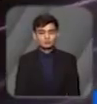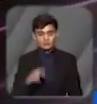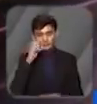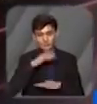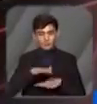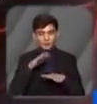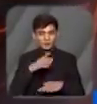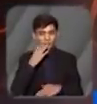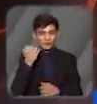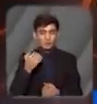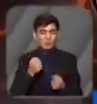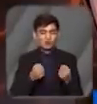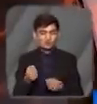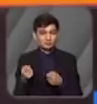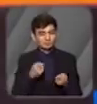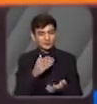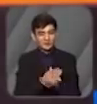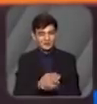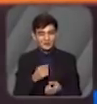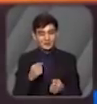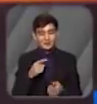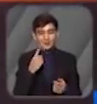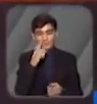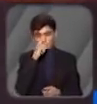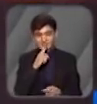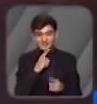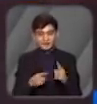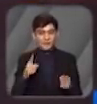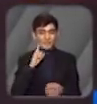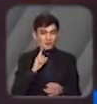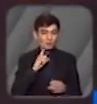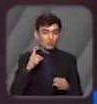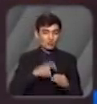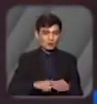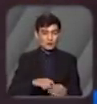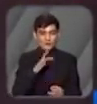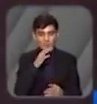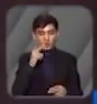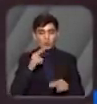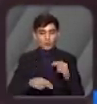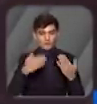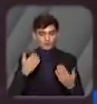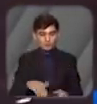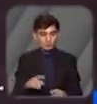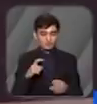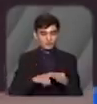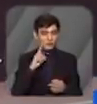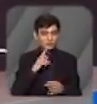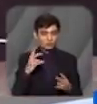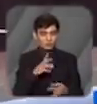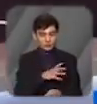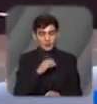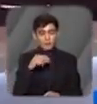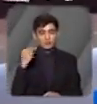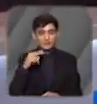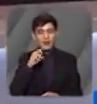Елімізде шетелден әкелінген көліктерді бір айдың ішінде бір реттік тәртіппен уақытша тіркеу уақыты аяқталды. Алайда президент